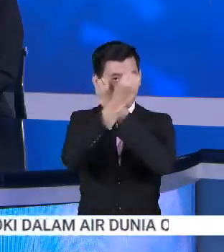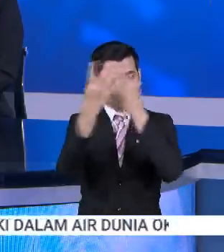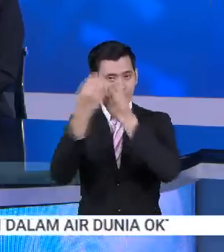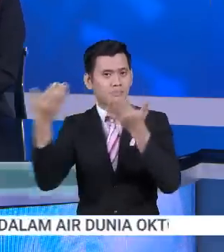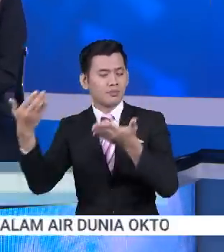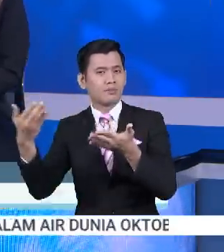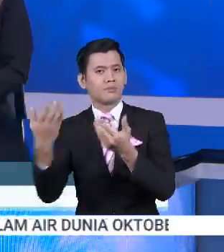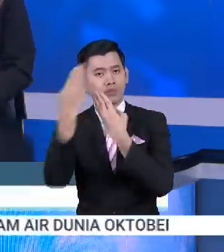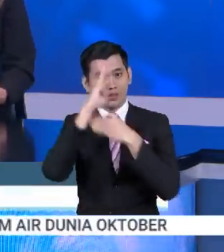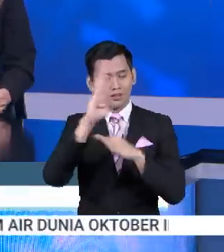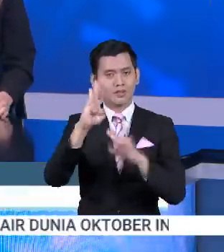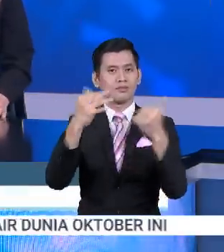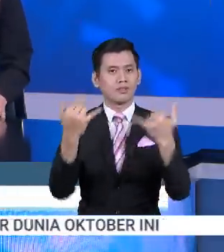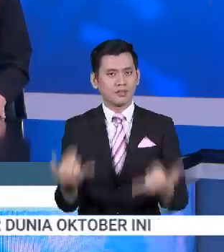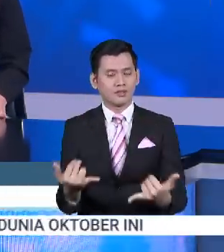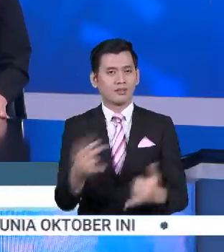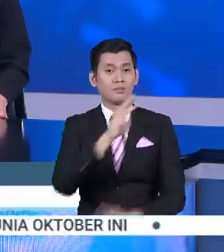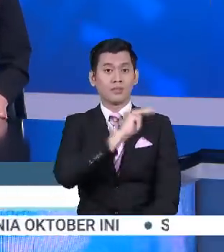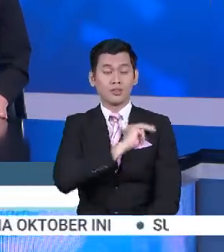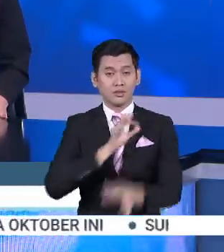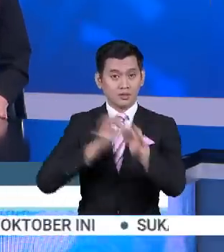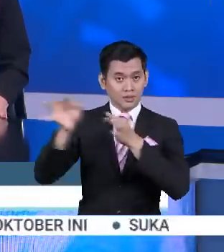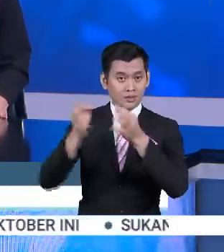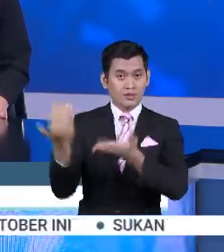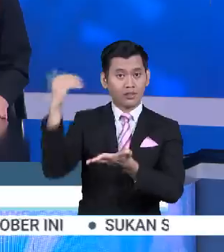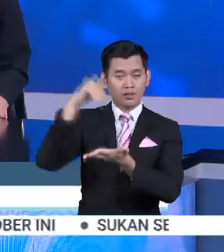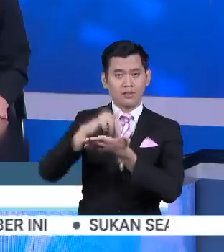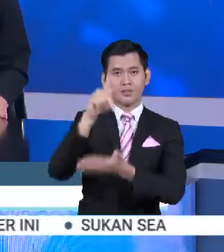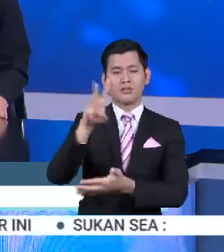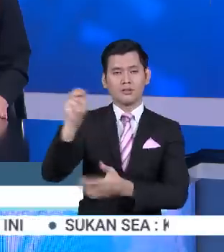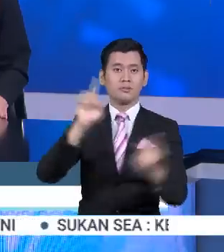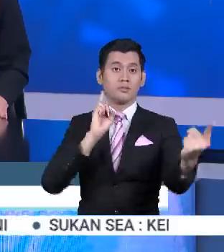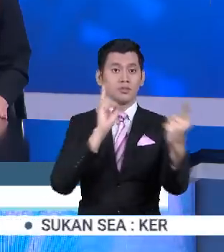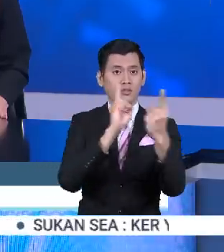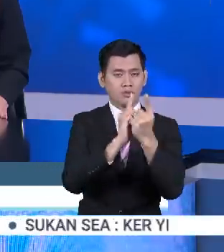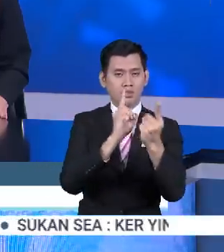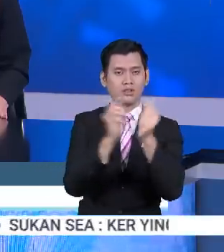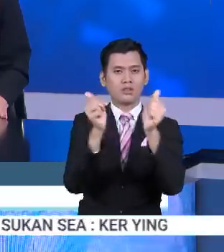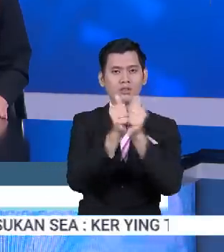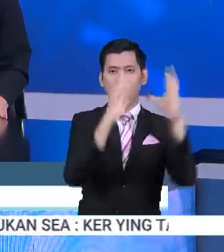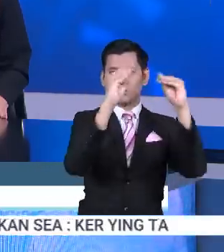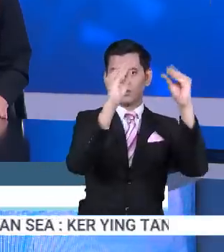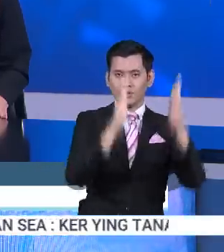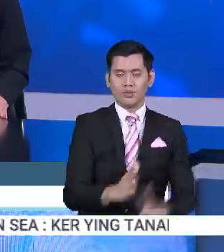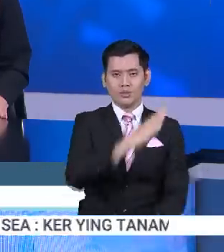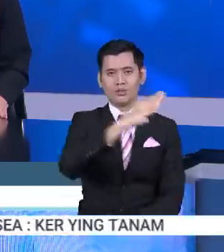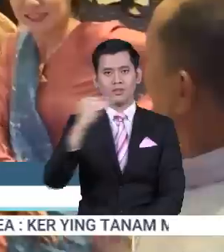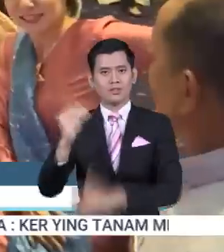Menterinya Fadlina Siddiq berkata menerusi program itu, KPM akan mengadakan pertemuan santai dengan guru dan pelajar.